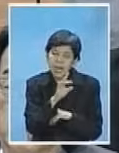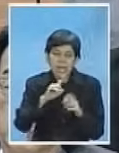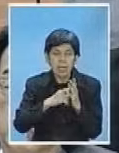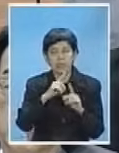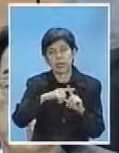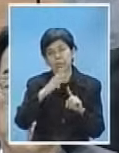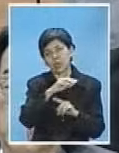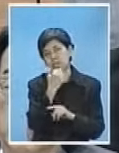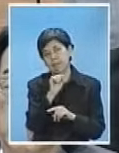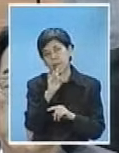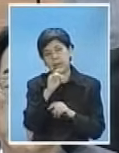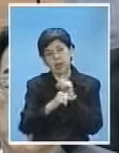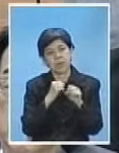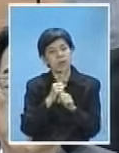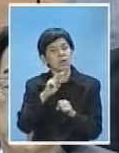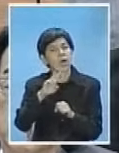ายน